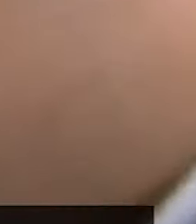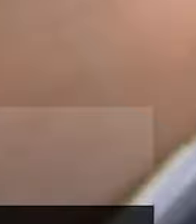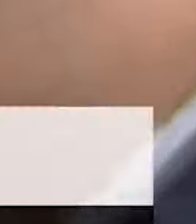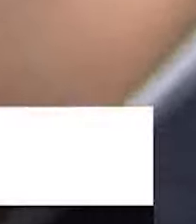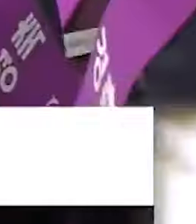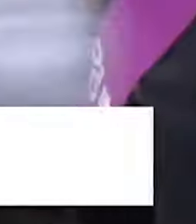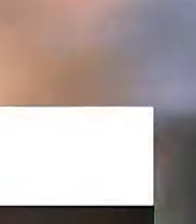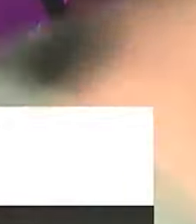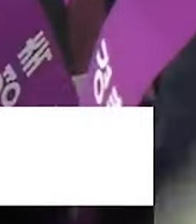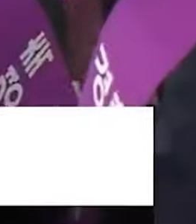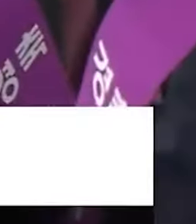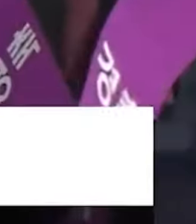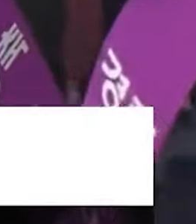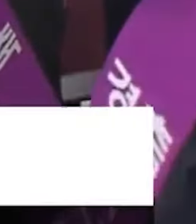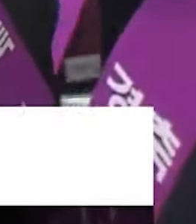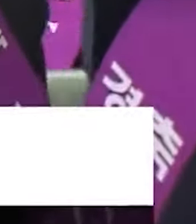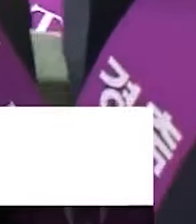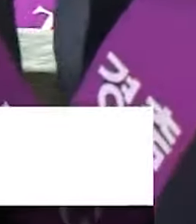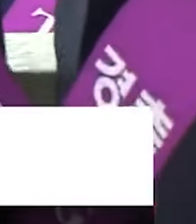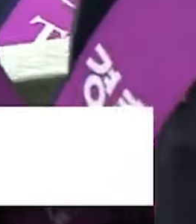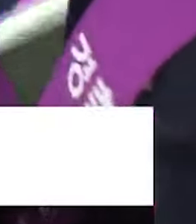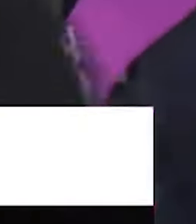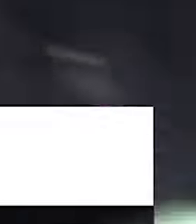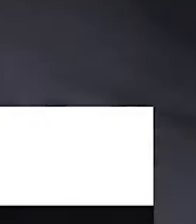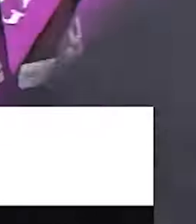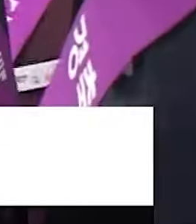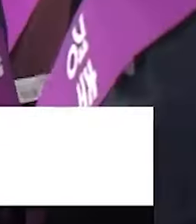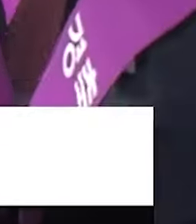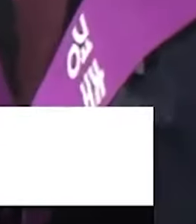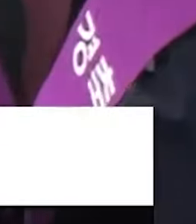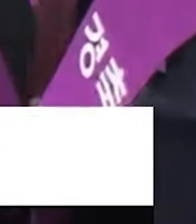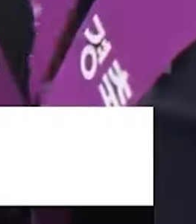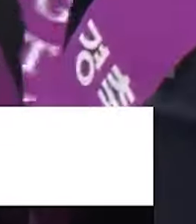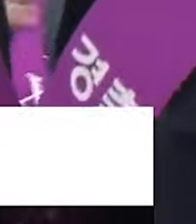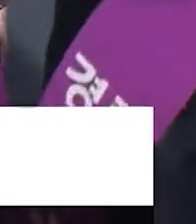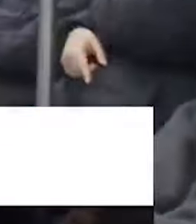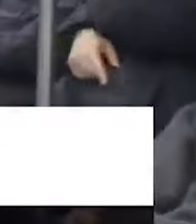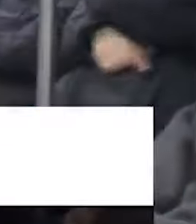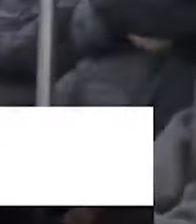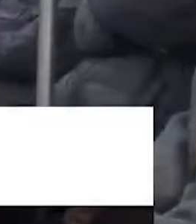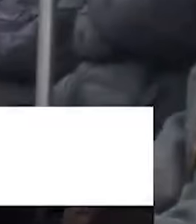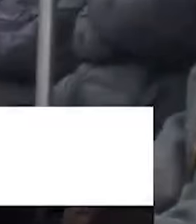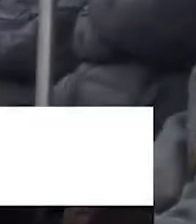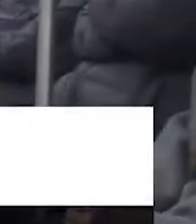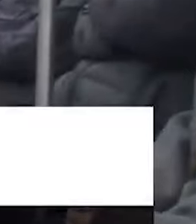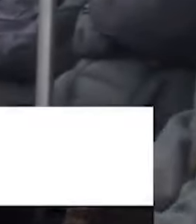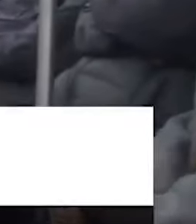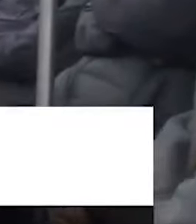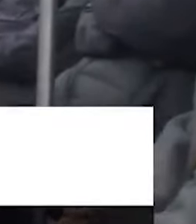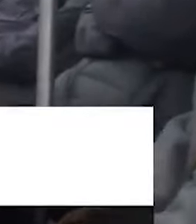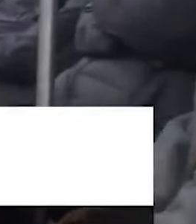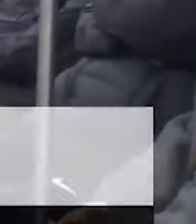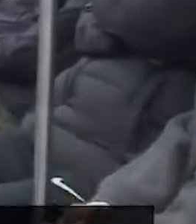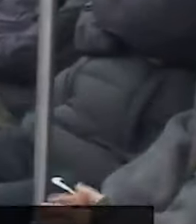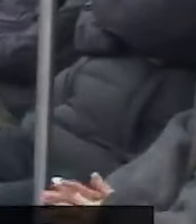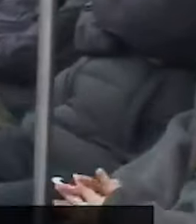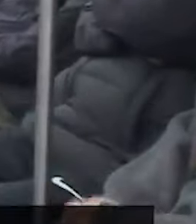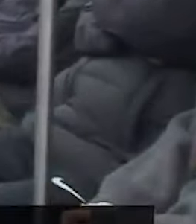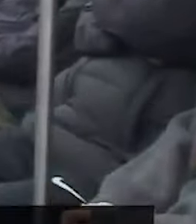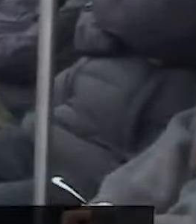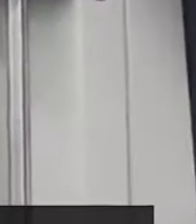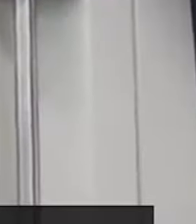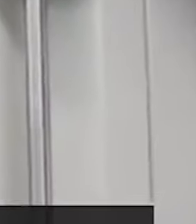GTX-A 문이 열리고 승객들이 탑승합니다. 새벽 5시 반 첫 차를 타기 위해 일찌감치 동탄역을